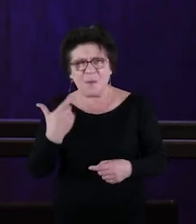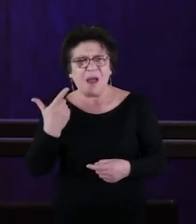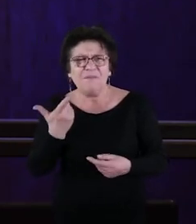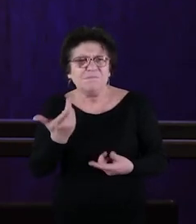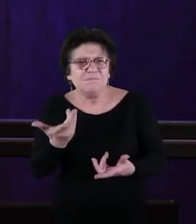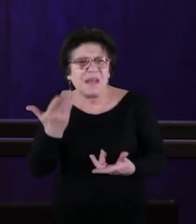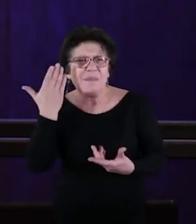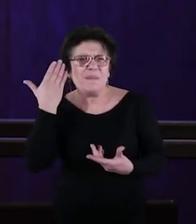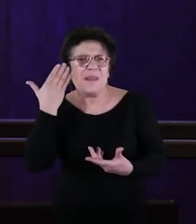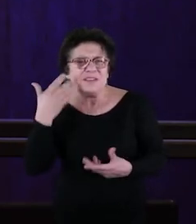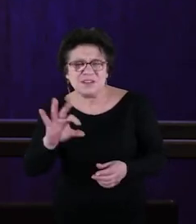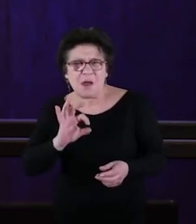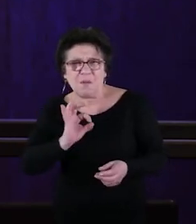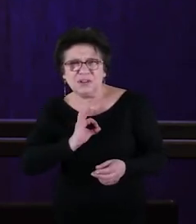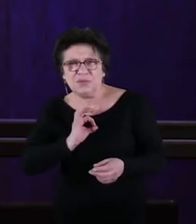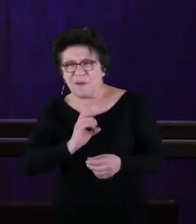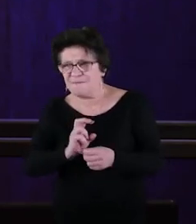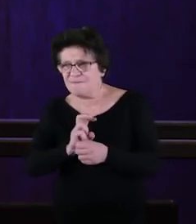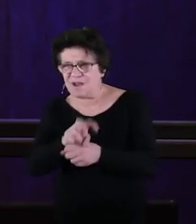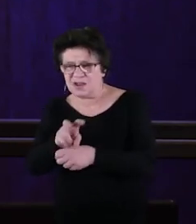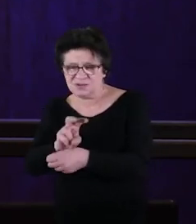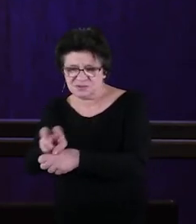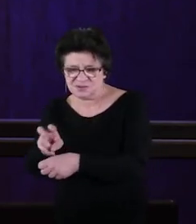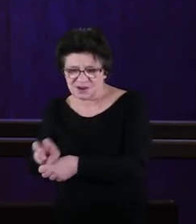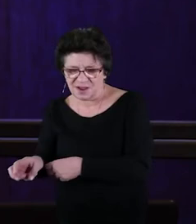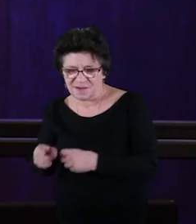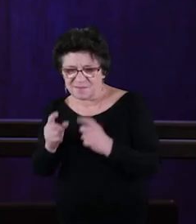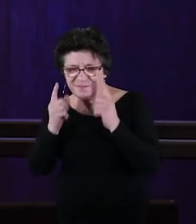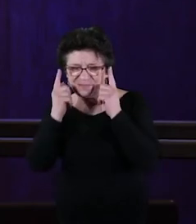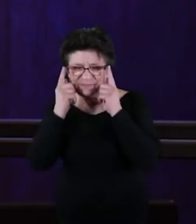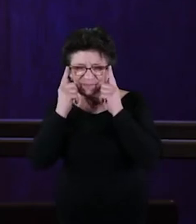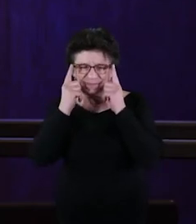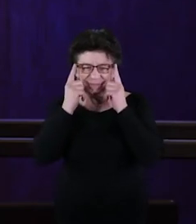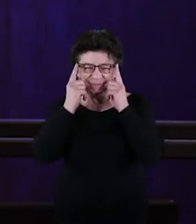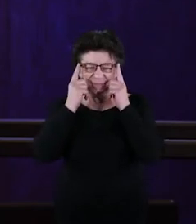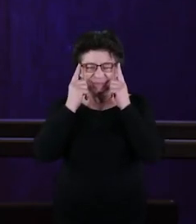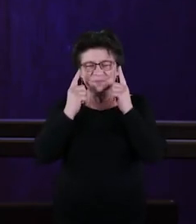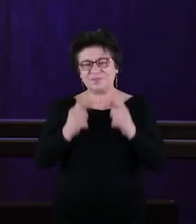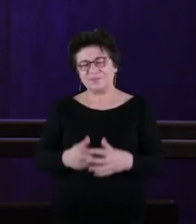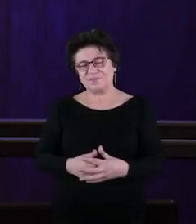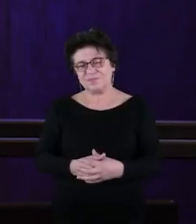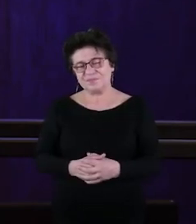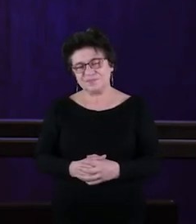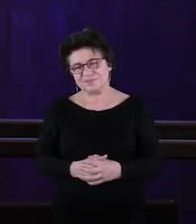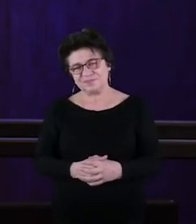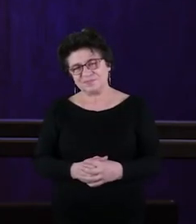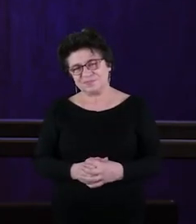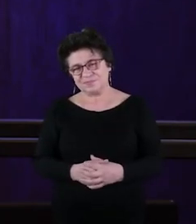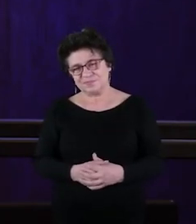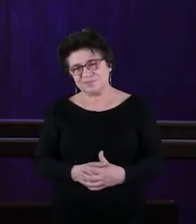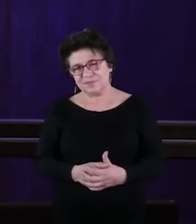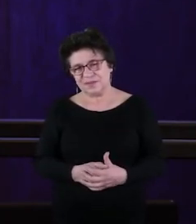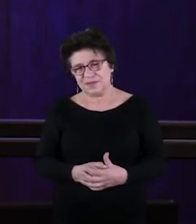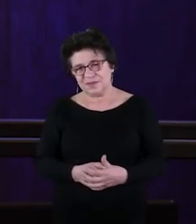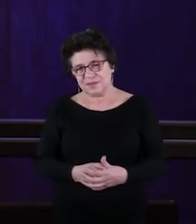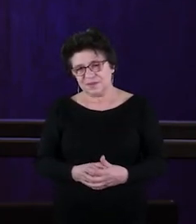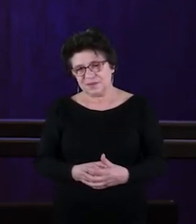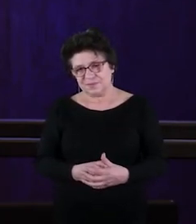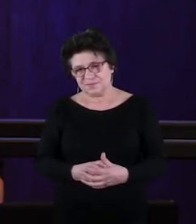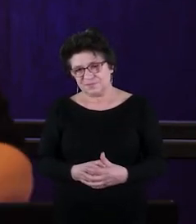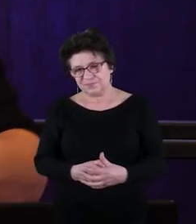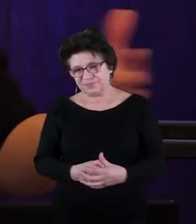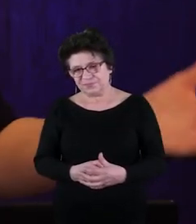którzy Jednak nie pojechali do Teatru stanęli za tą kotarą i się wychylili i w ten sposób